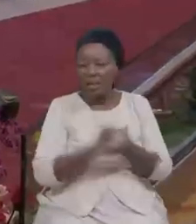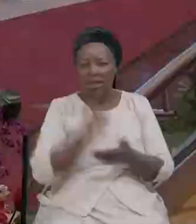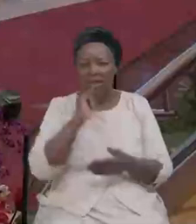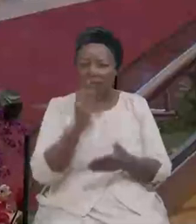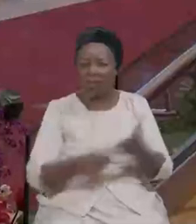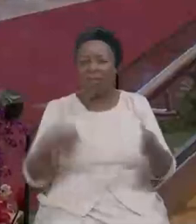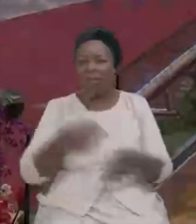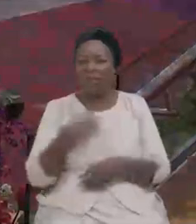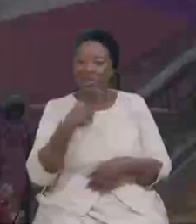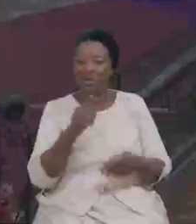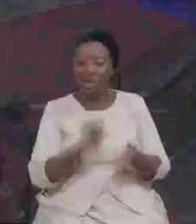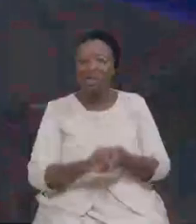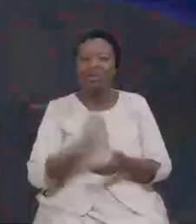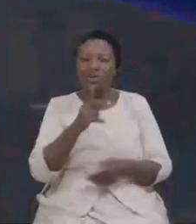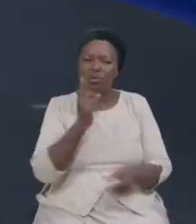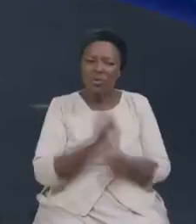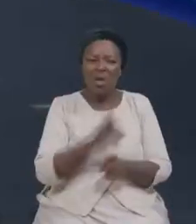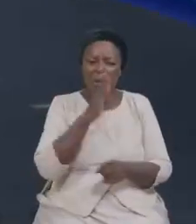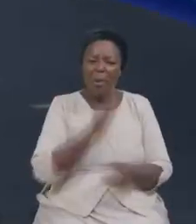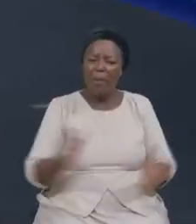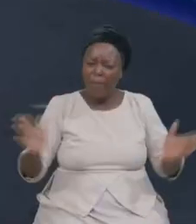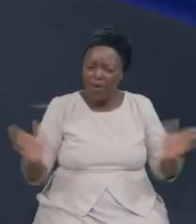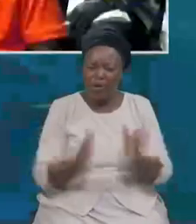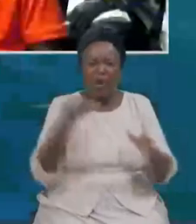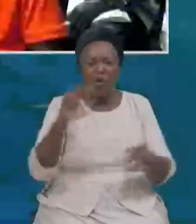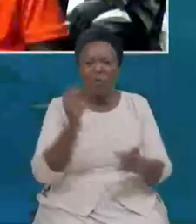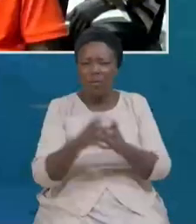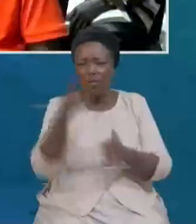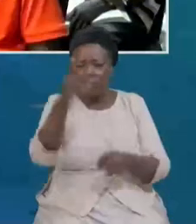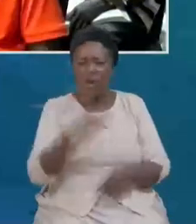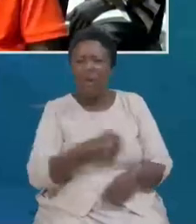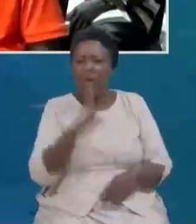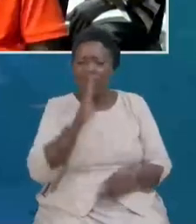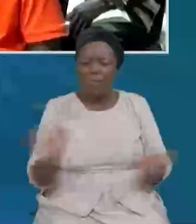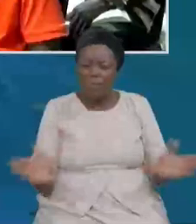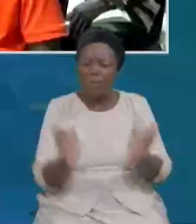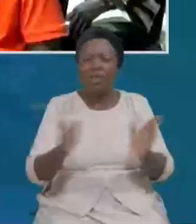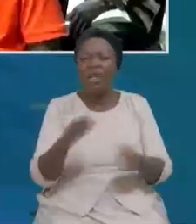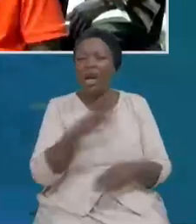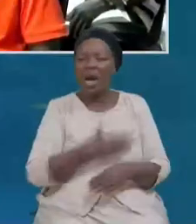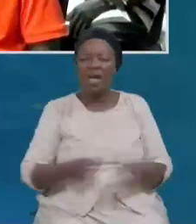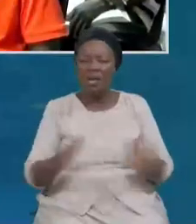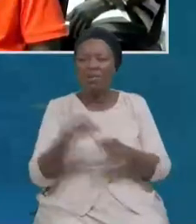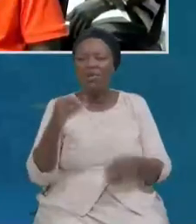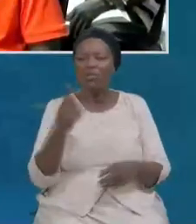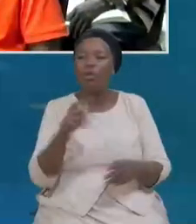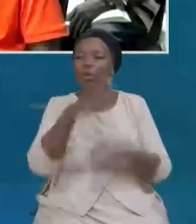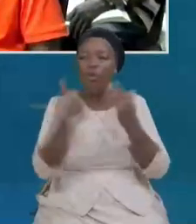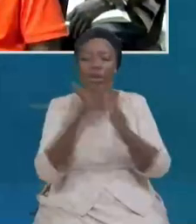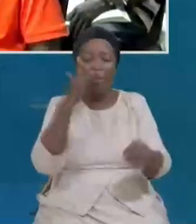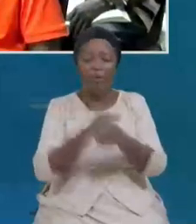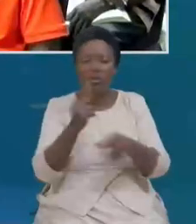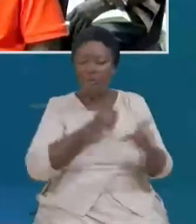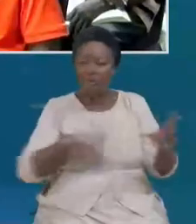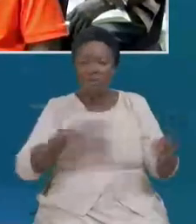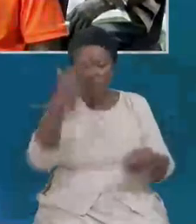me recréer, recréer mon corps? Oui, je crois. Est-ce que j'ai la pleine conviction que Dieu qui a fait toutes ces choses et qui a mis les étoiles